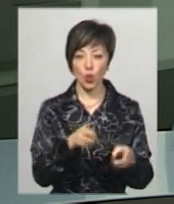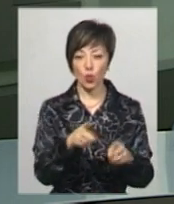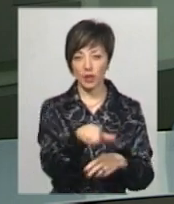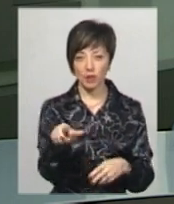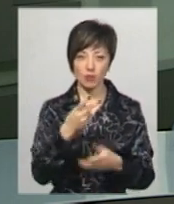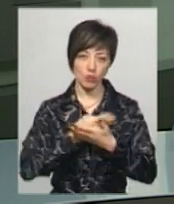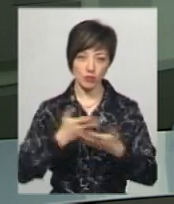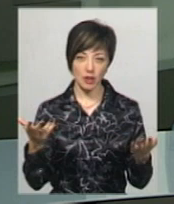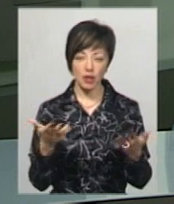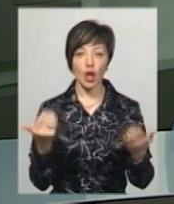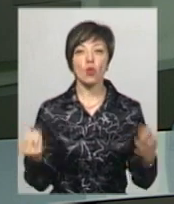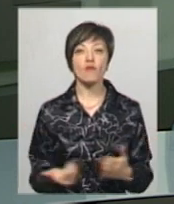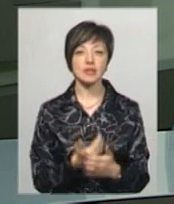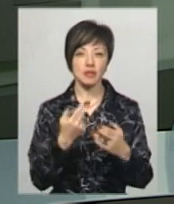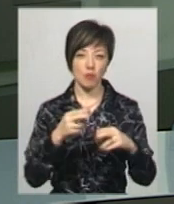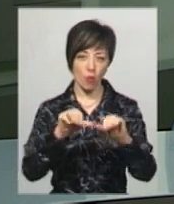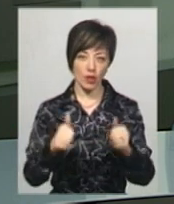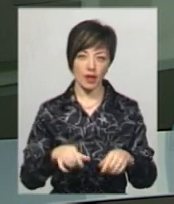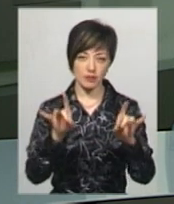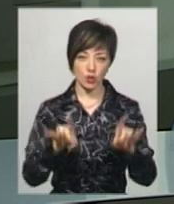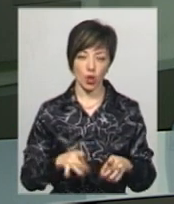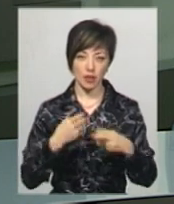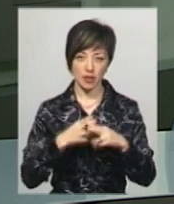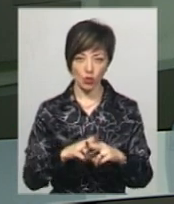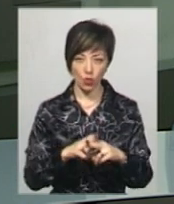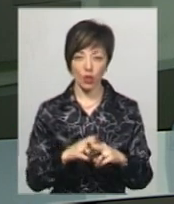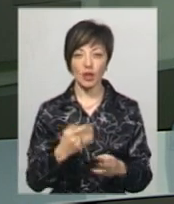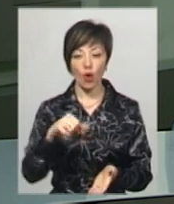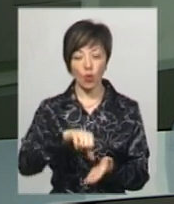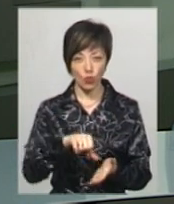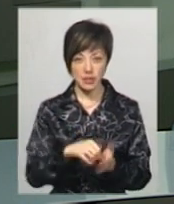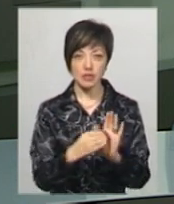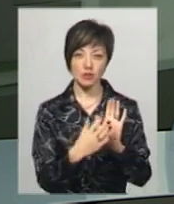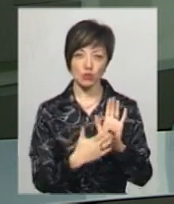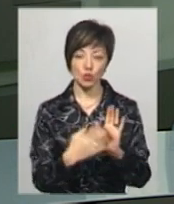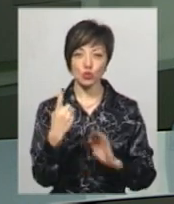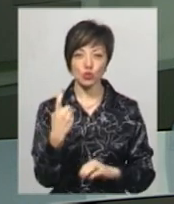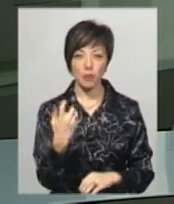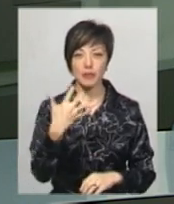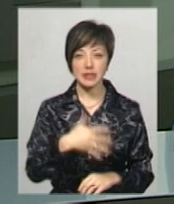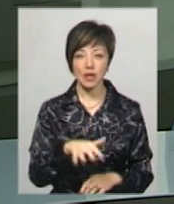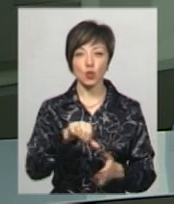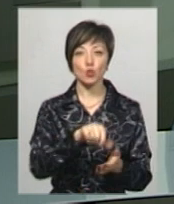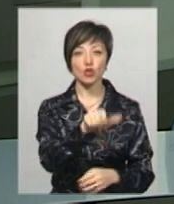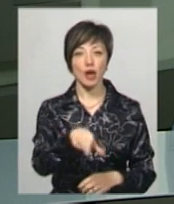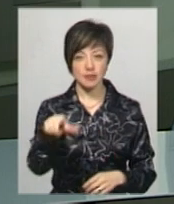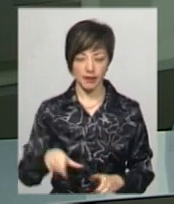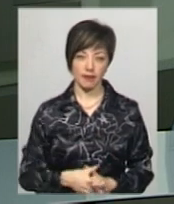котрі продемонстрували інноваційні моделі в ресторанних технологіях. Для участі в ньому зареєструвалося 150